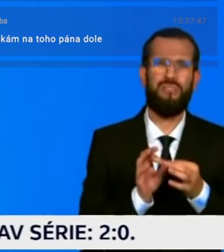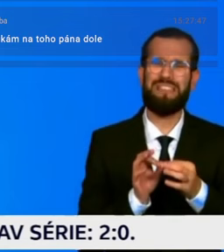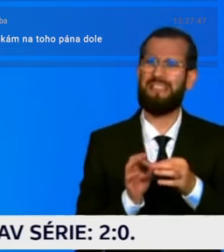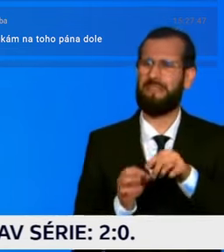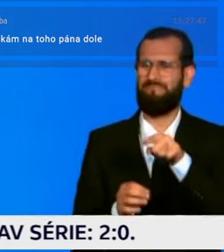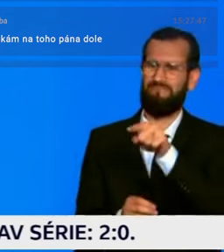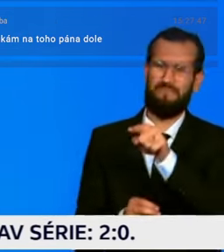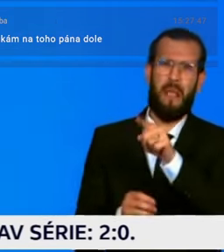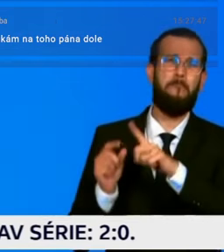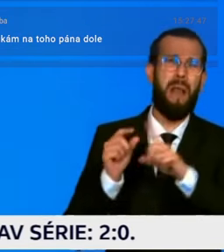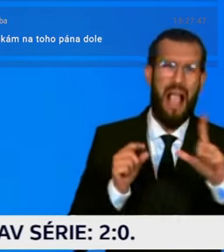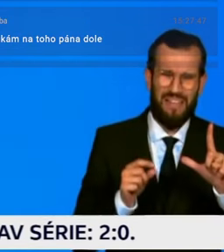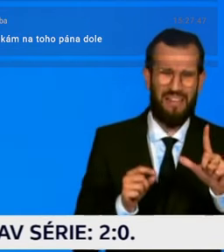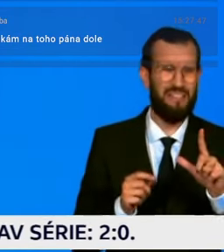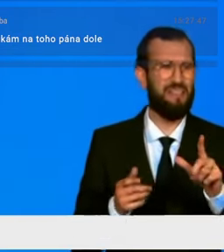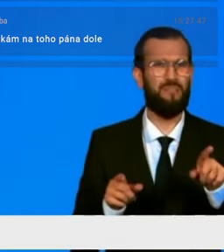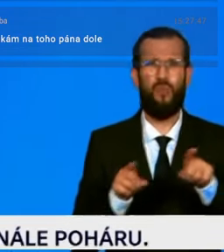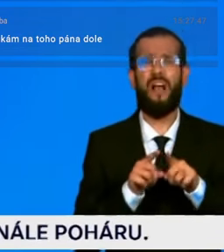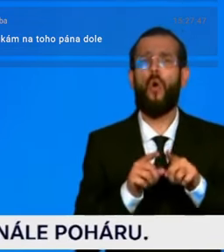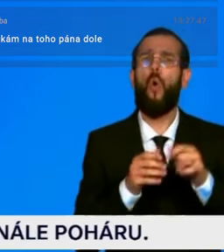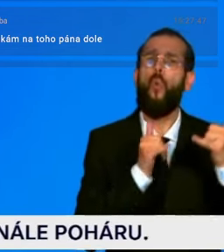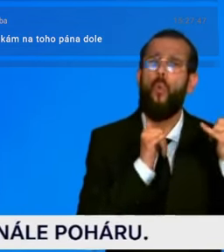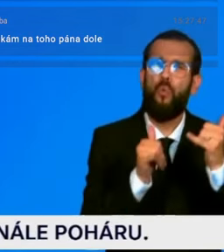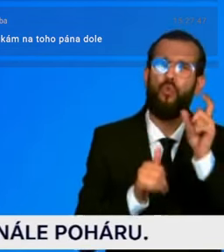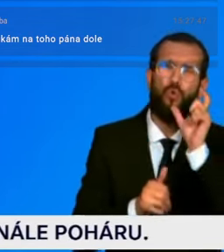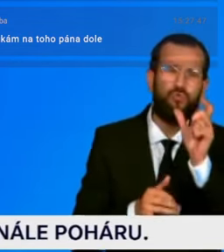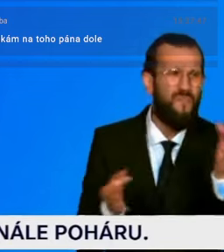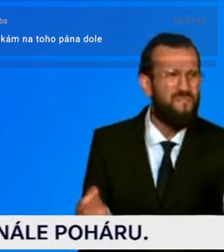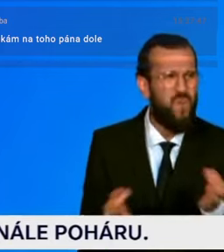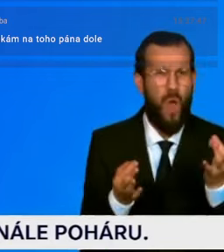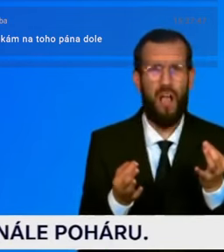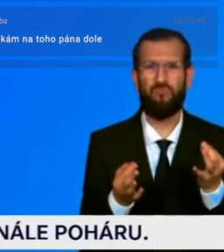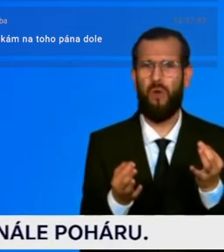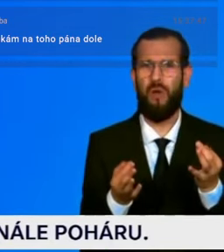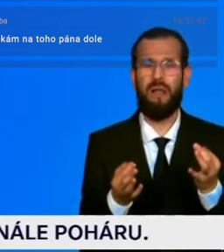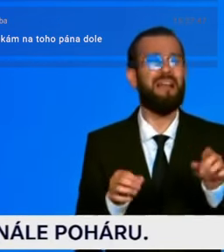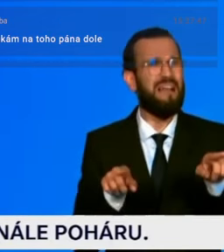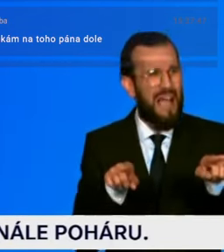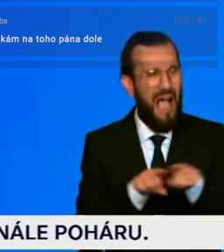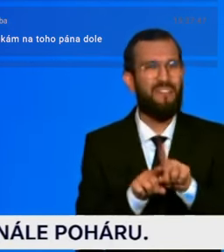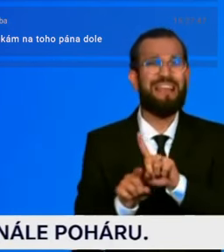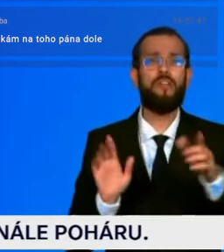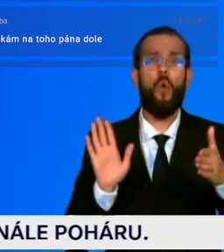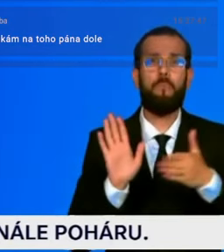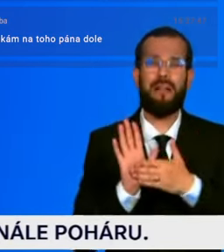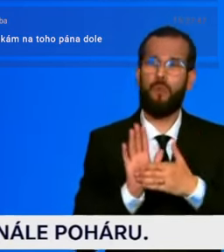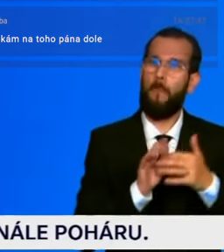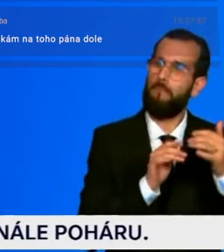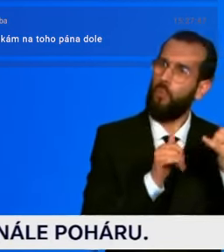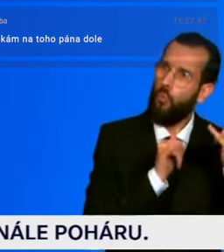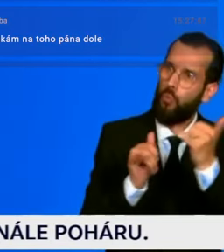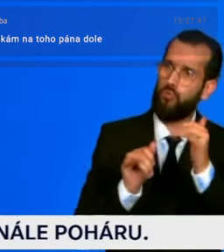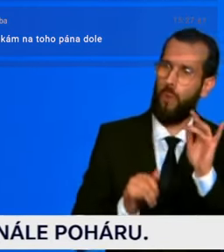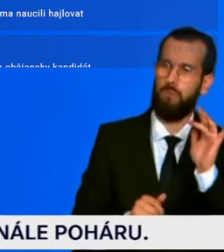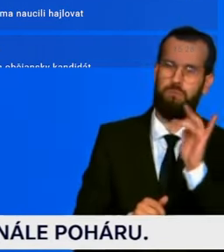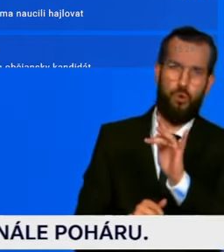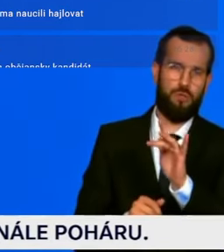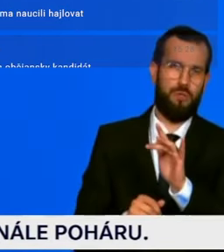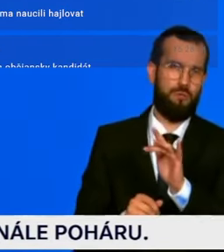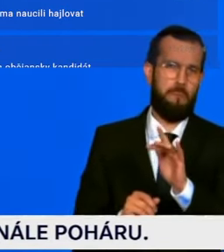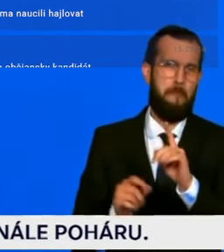nevyberaným aj osobné útoky ktoré zazneli konkrétne od Igora Matoviča na Petra pellegriniho Toto sú pre mňa červené